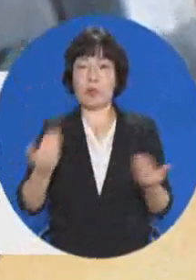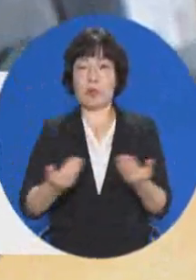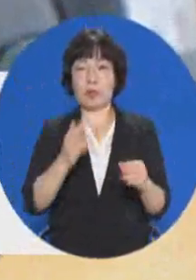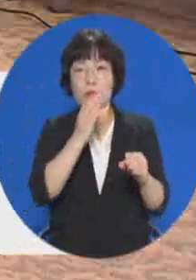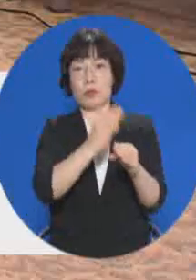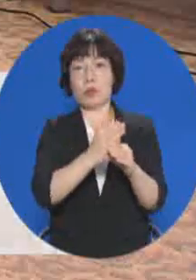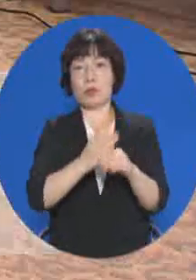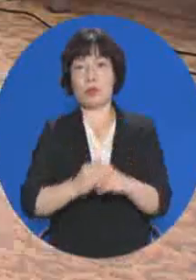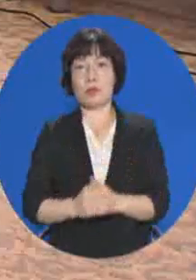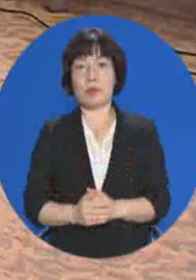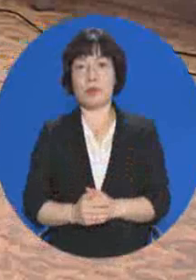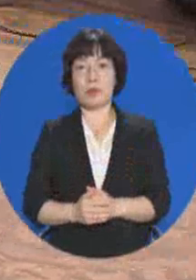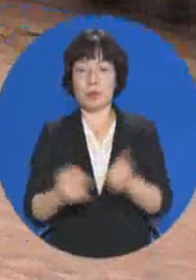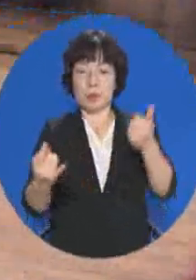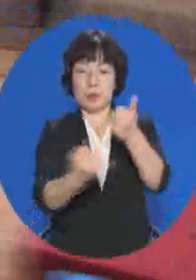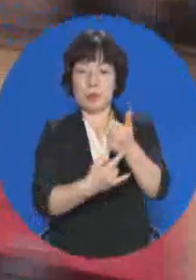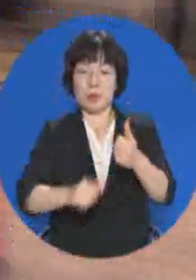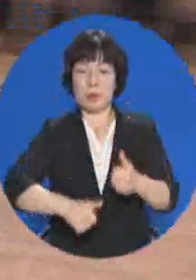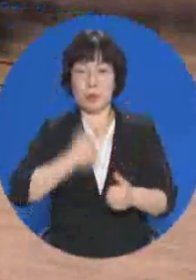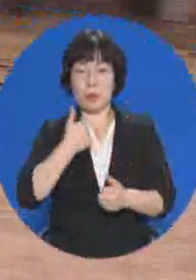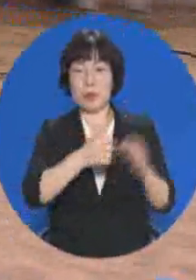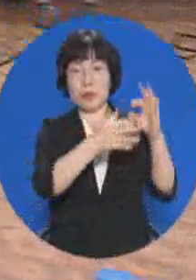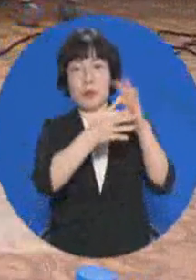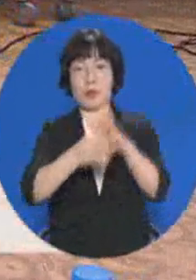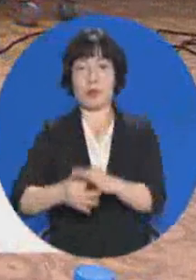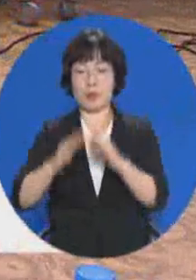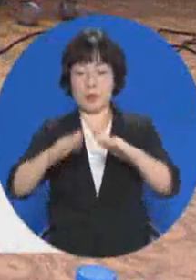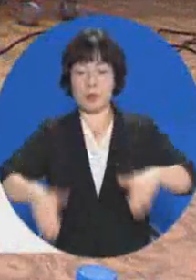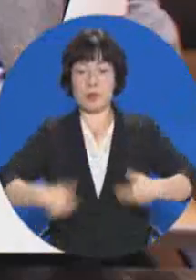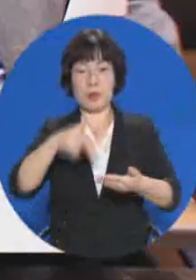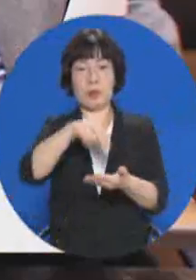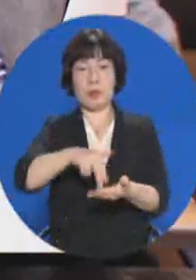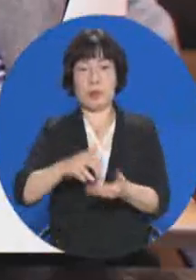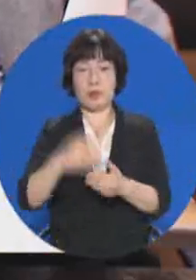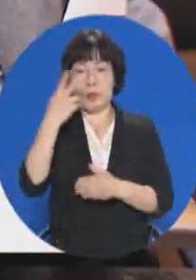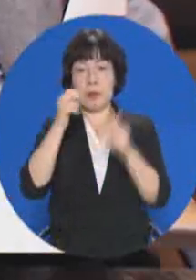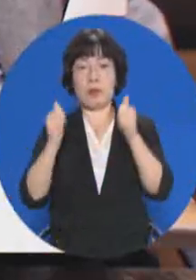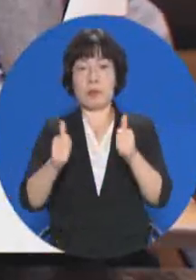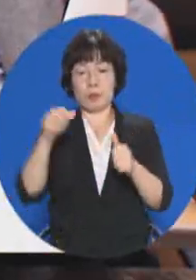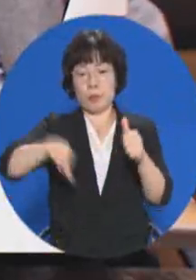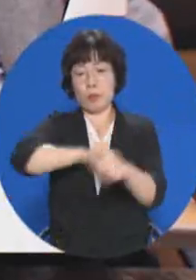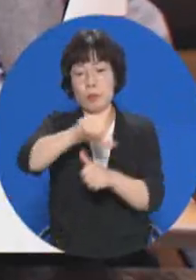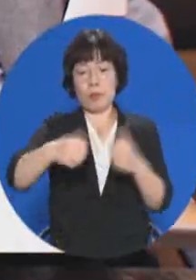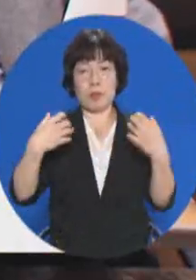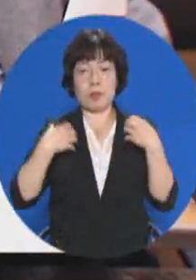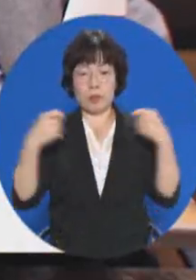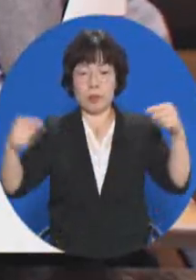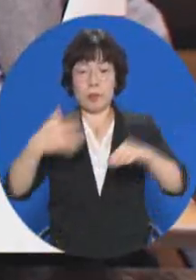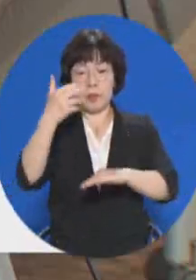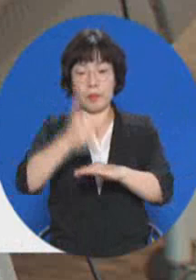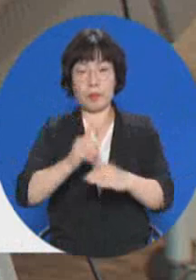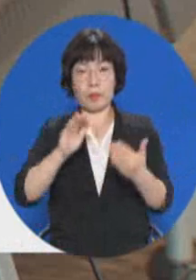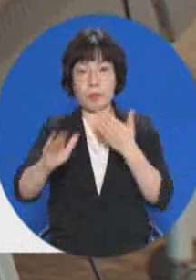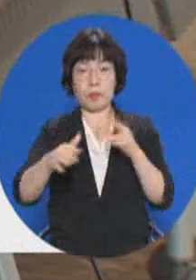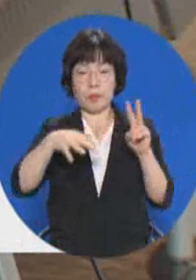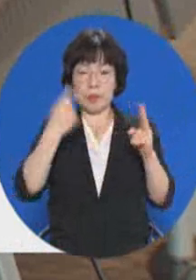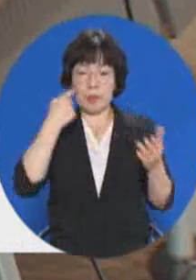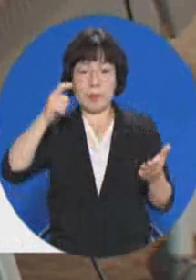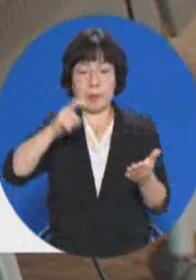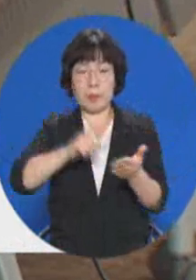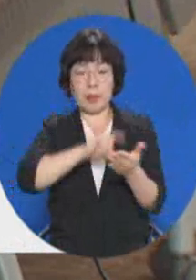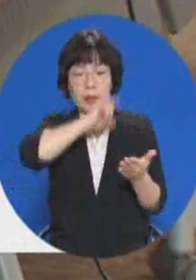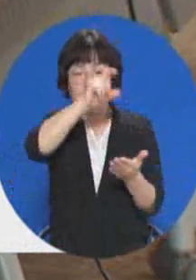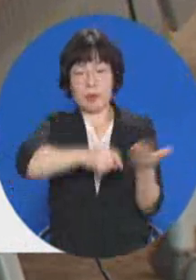들어요. 위원들의 거센 항의가 계속되자 전라남도는 검찰 및 환경청과 협의를 거친 뒤 2차